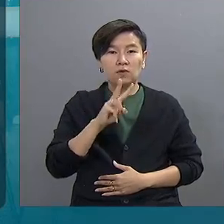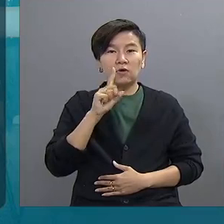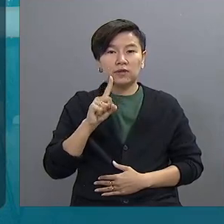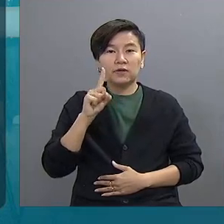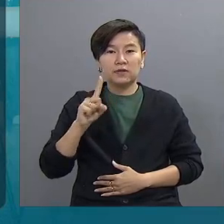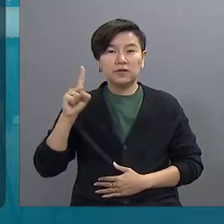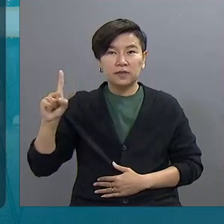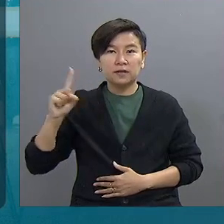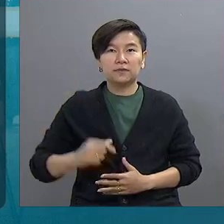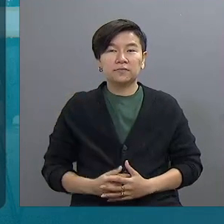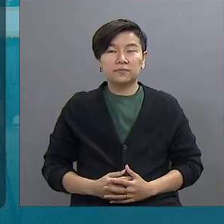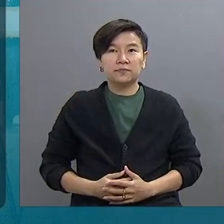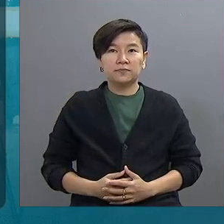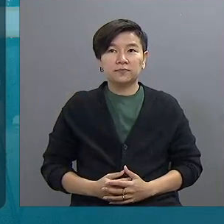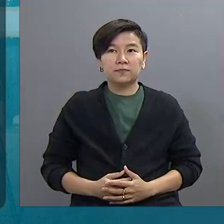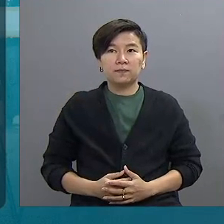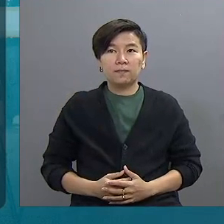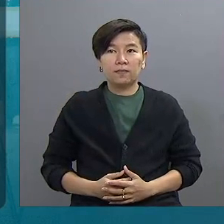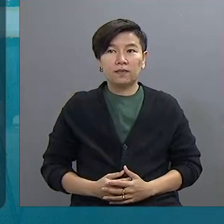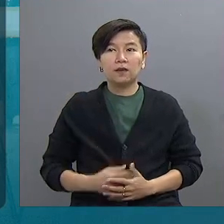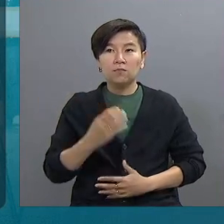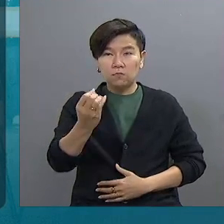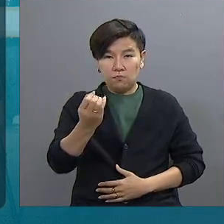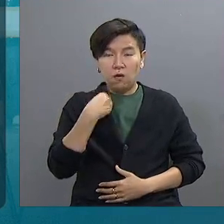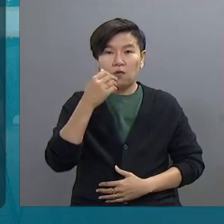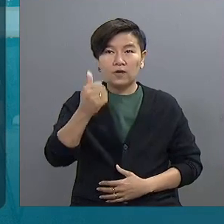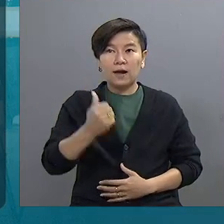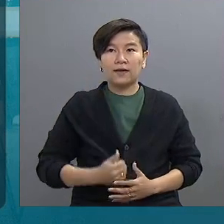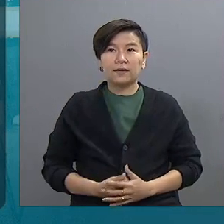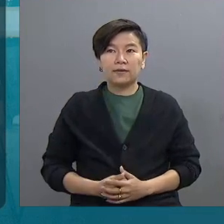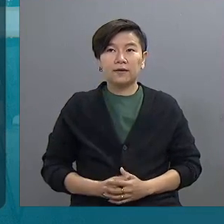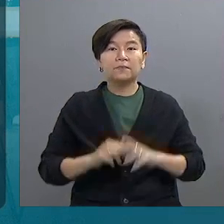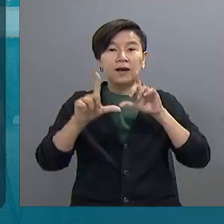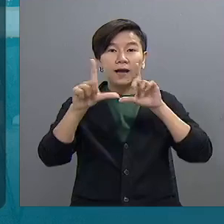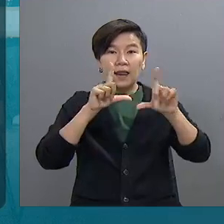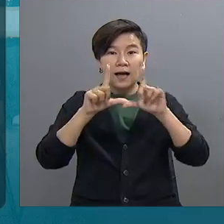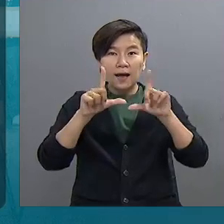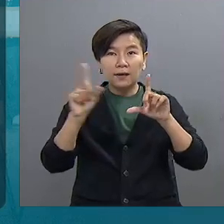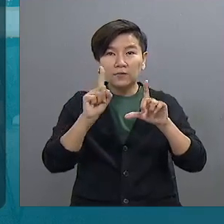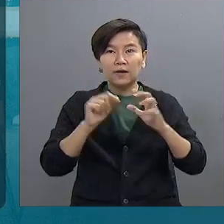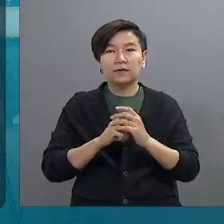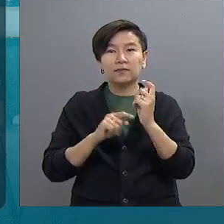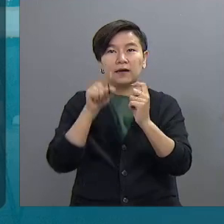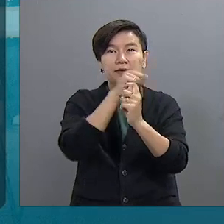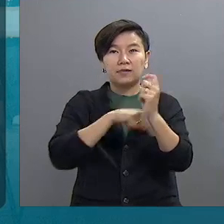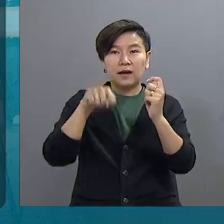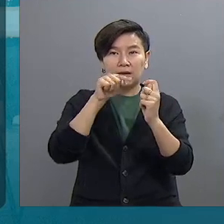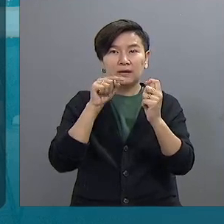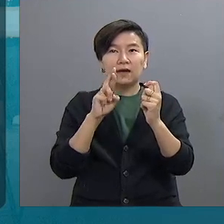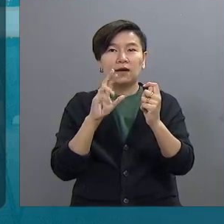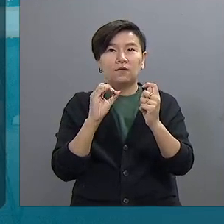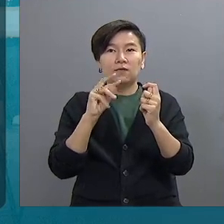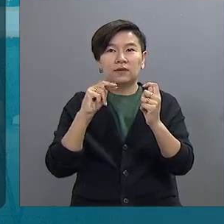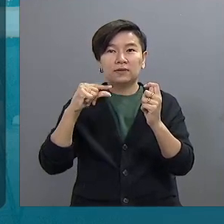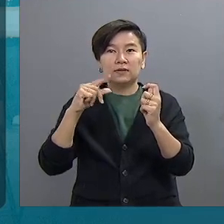02-7902111นะคะก็สามารถติดต่อกันมาได้นะคะรวมถึง LINE ID ของเรานะคะ @ร้องทุกไทย PBS หรือ